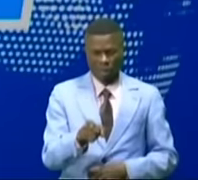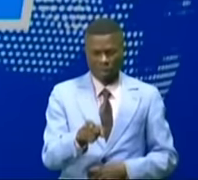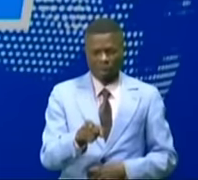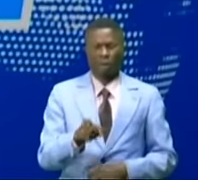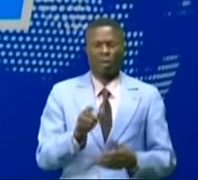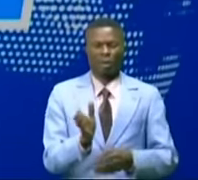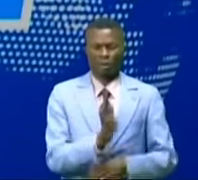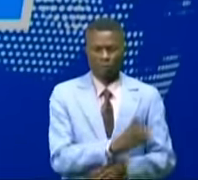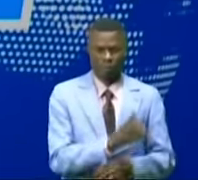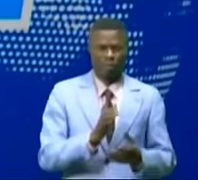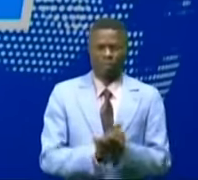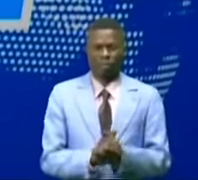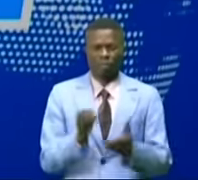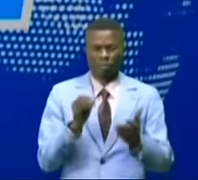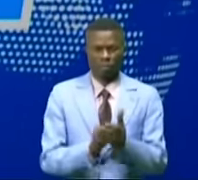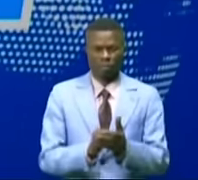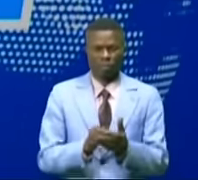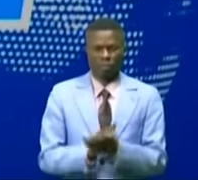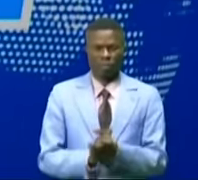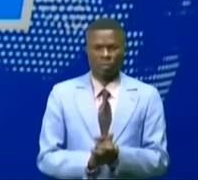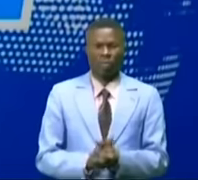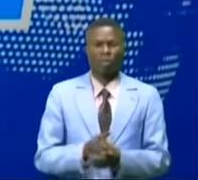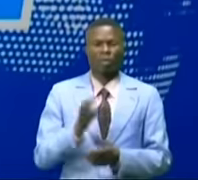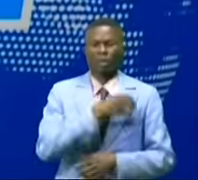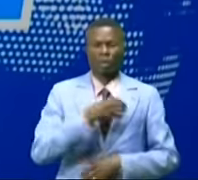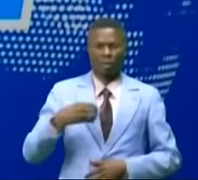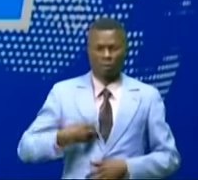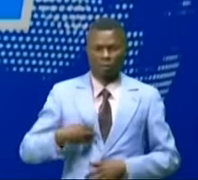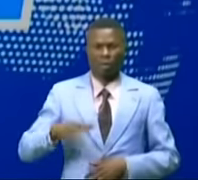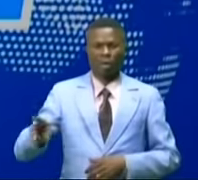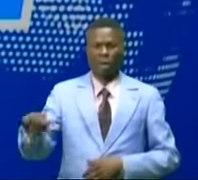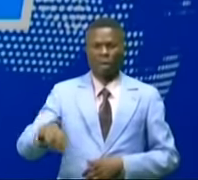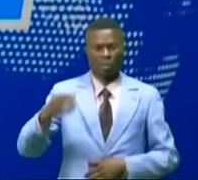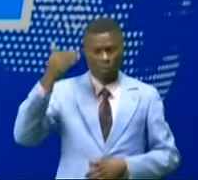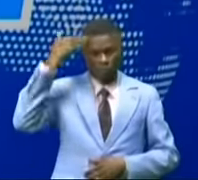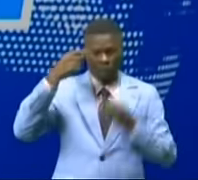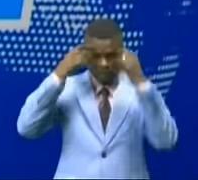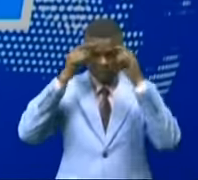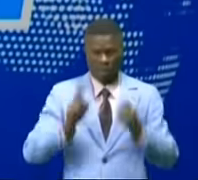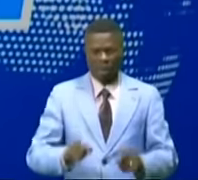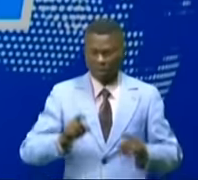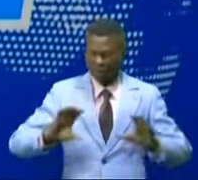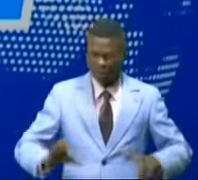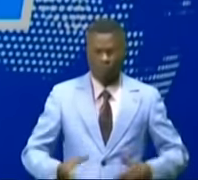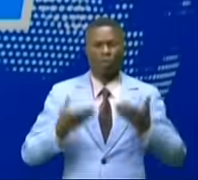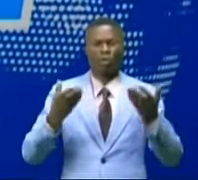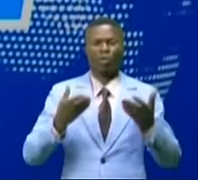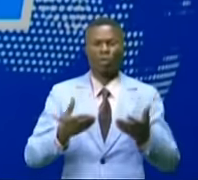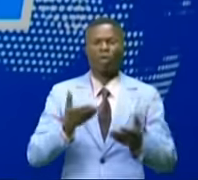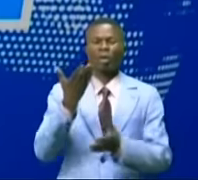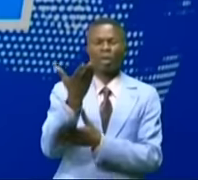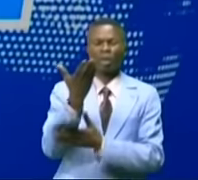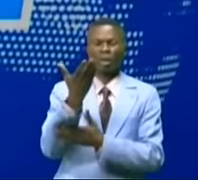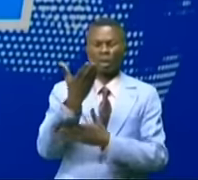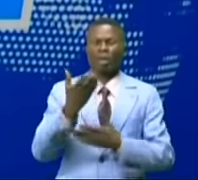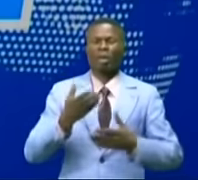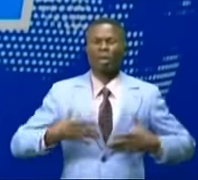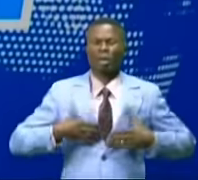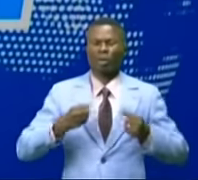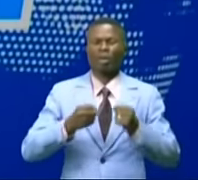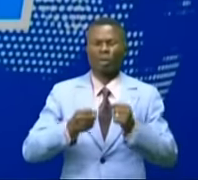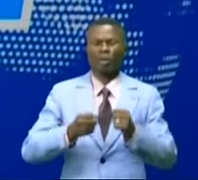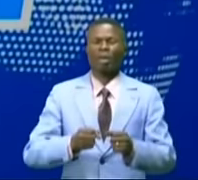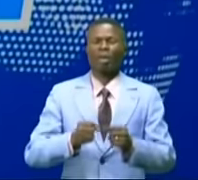cette situation. Et puis, elles, ce sont les femmes de l'Équateur qui ont décidé de s'élever pour implorer la grâce et